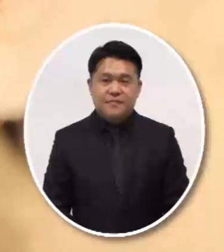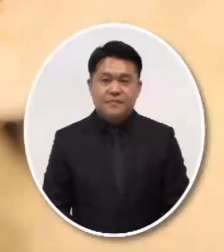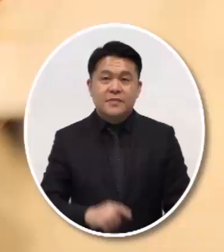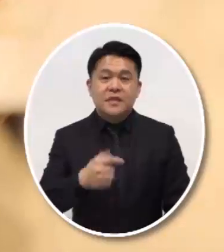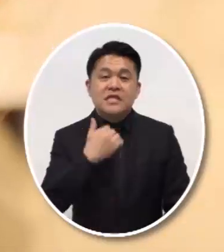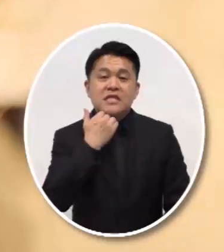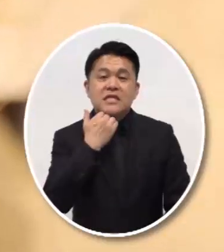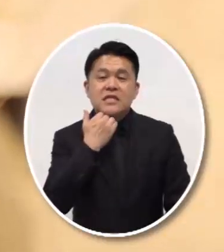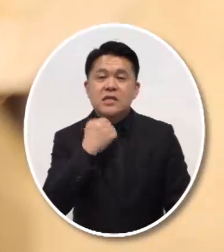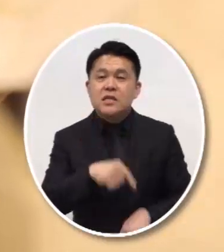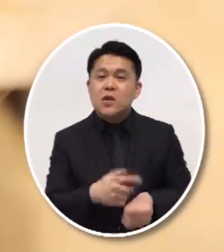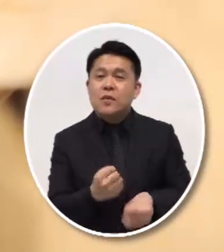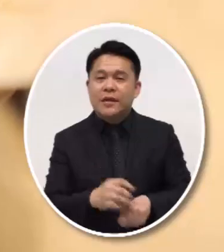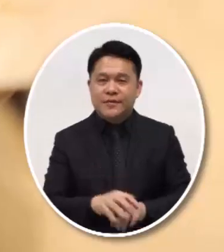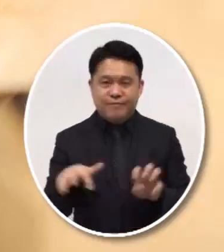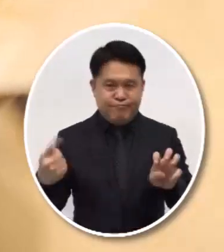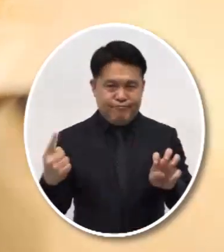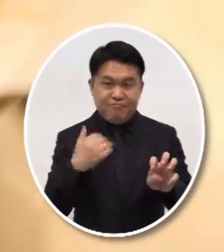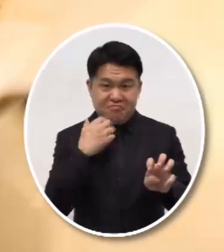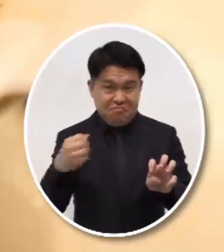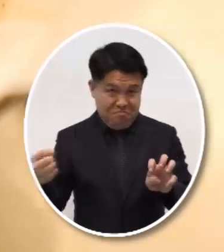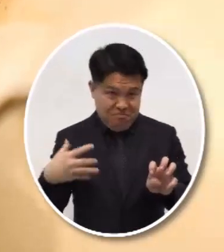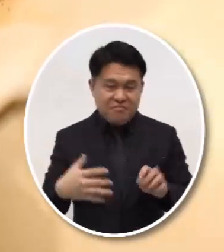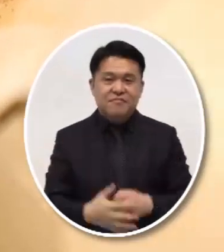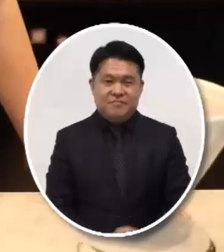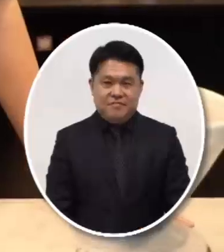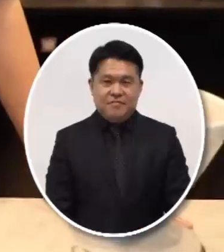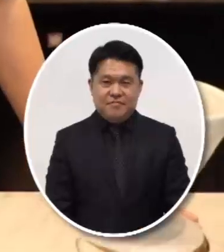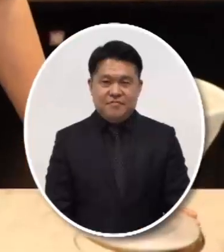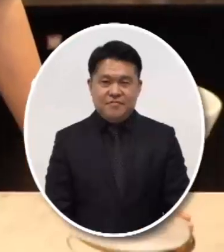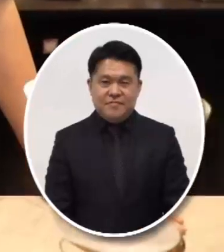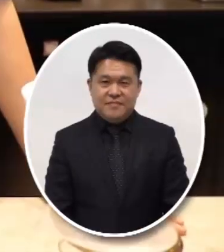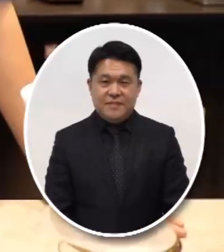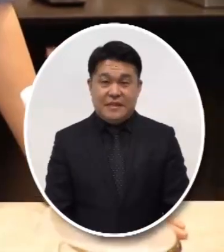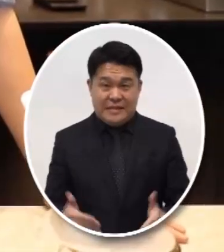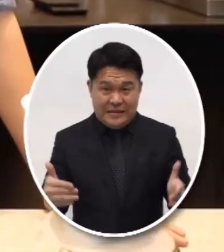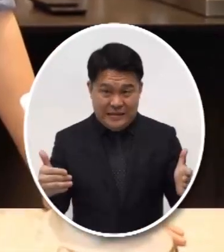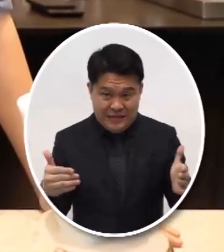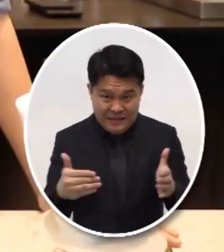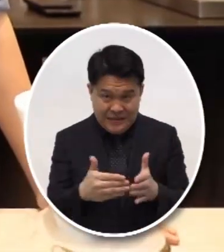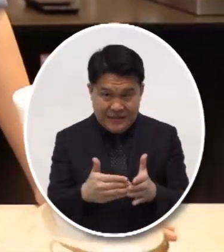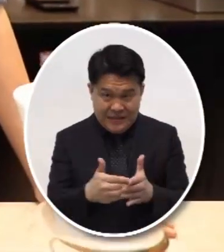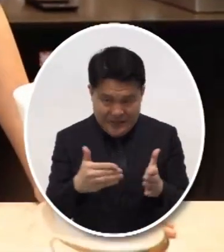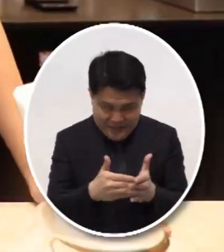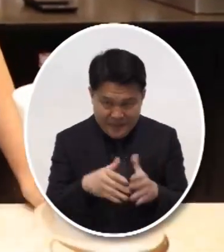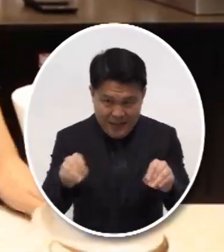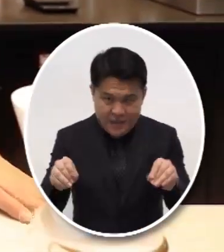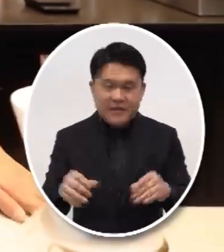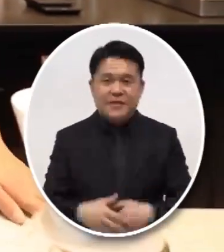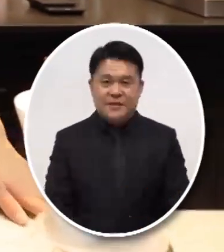그다음에 몇 초 기다려야 되죠? 30초를 기다려야 됩니다. 이제 거의 다 됐고. 네.